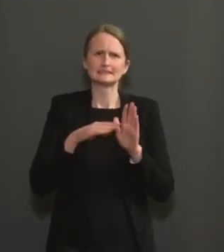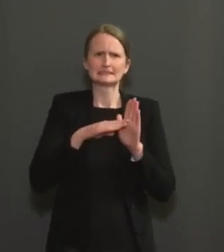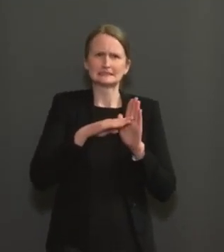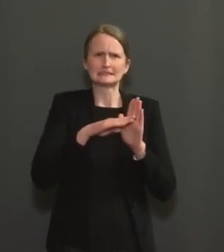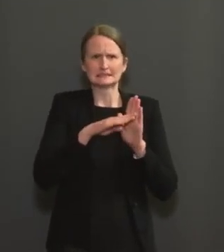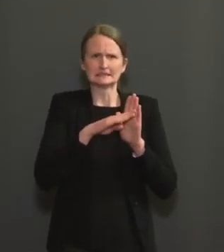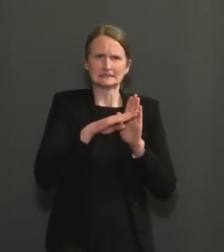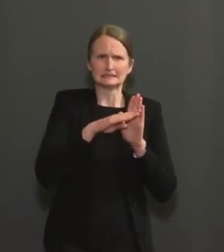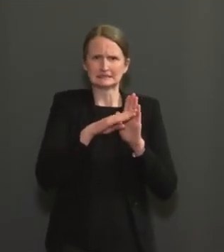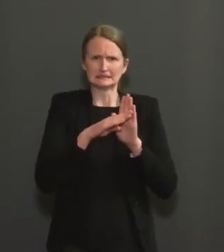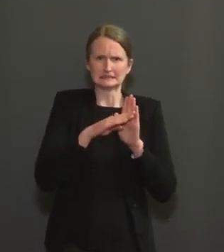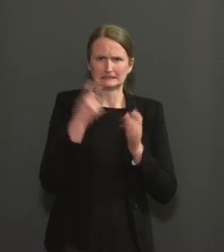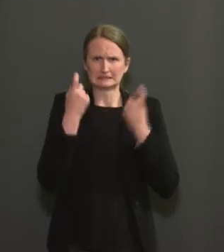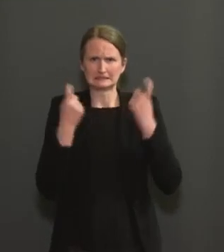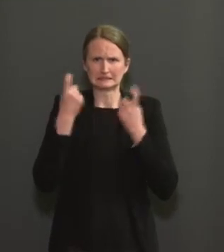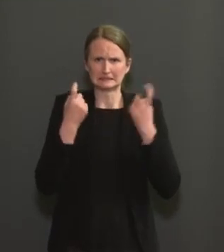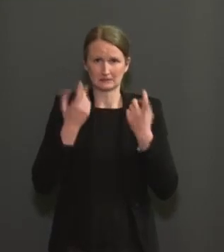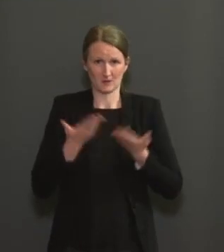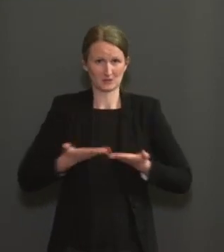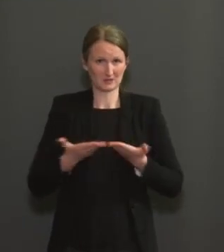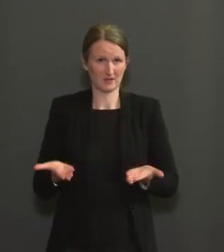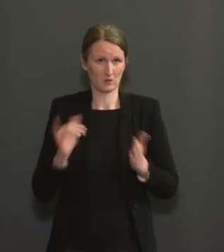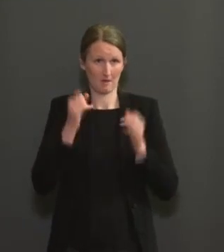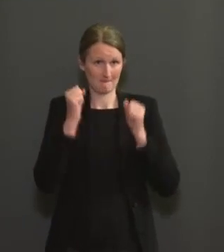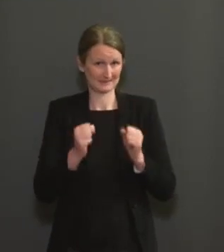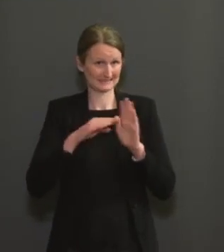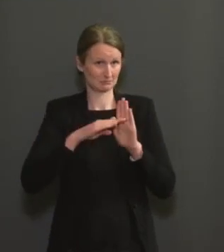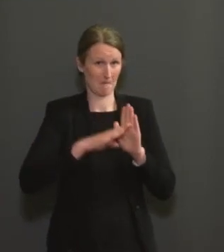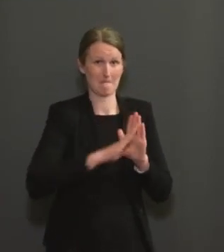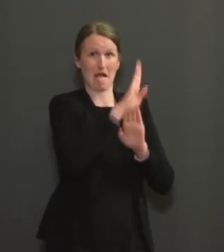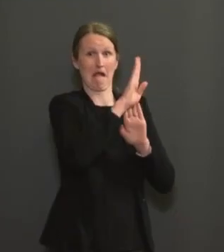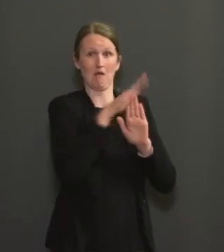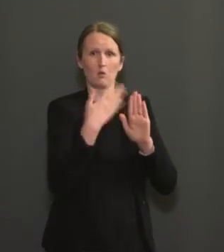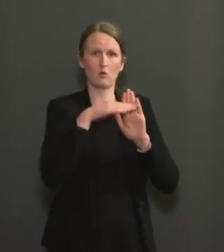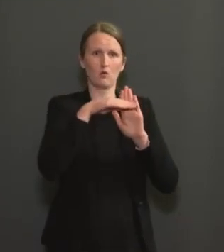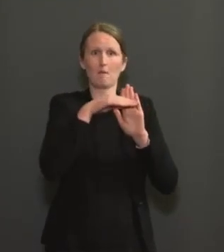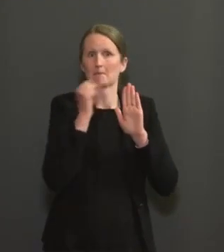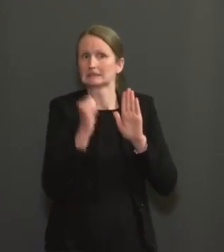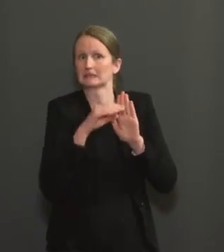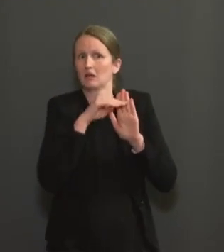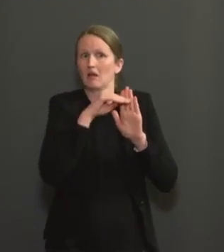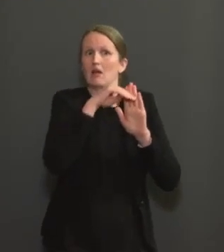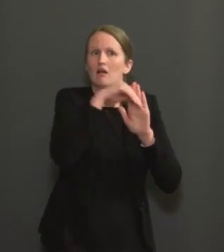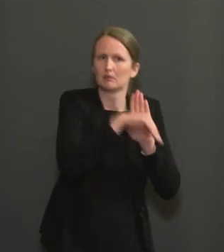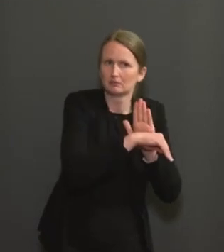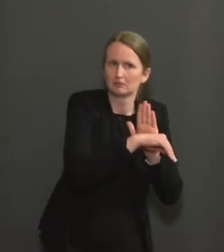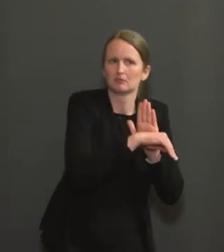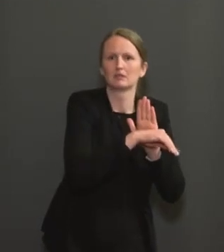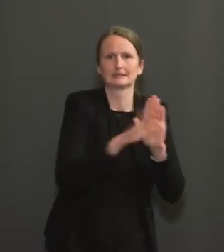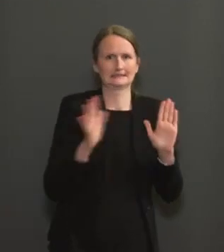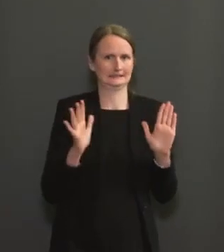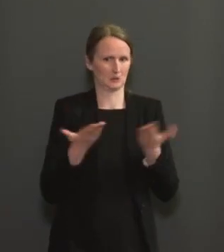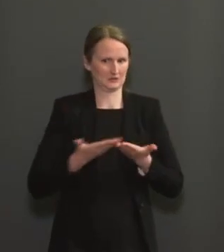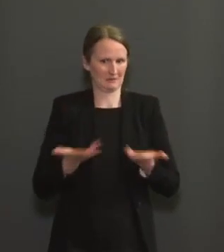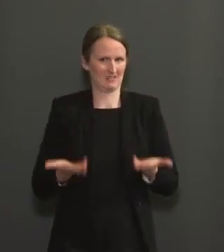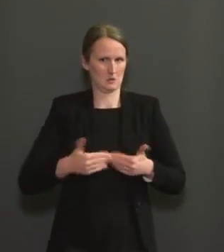essayer de continuer notre chemin sans glisser, soit, effectivement, nous avons une tendance à glisser. Et certains vous diront que cette tendance